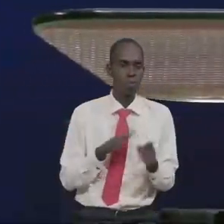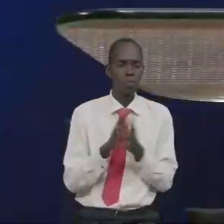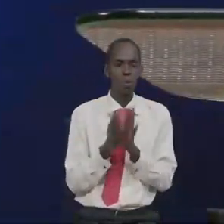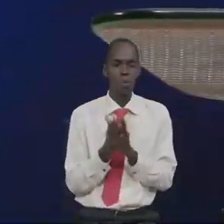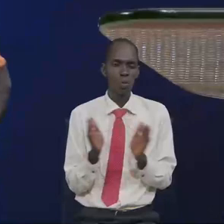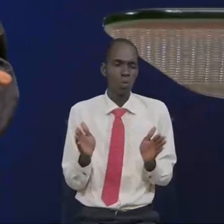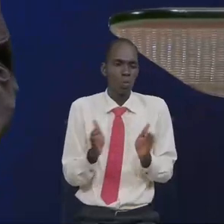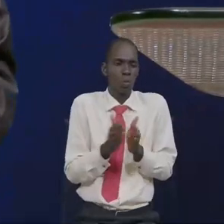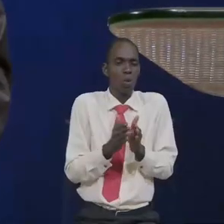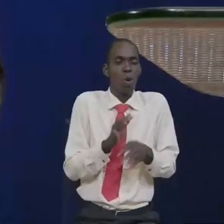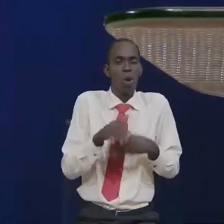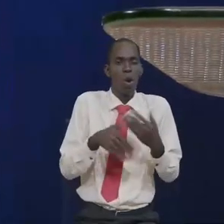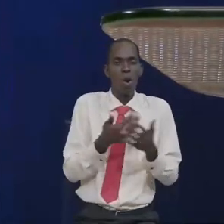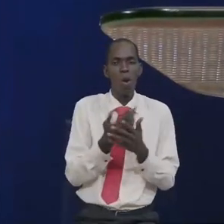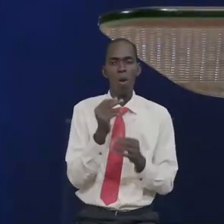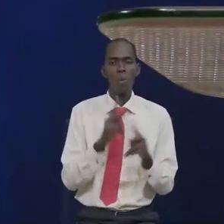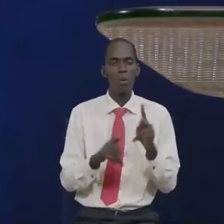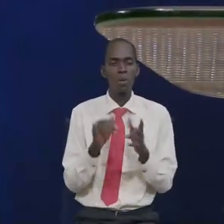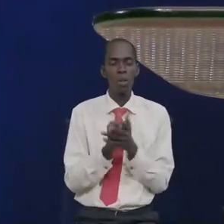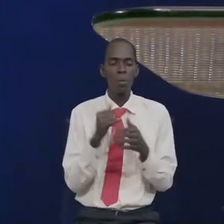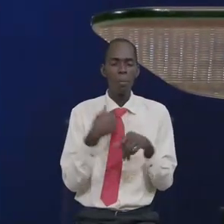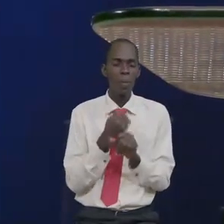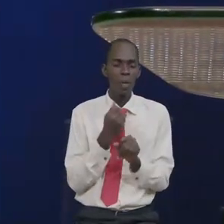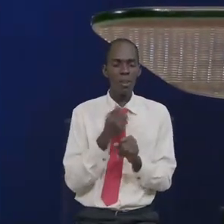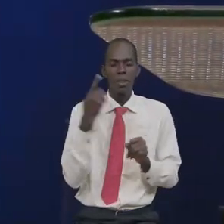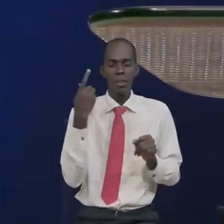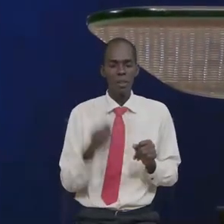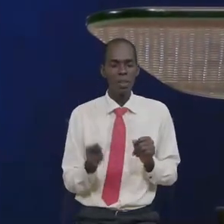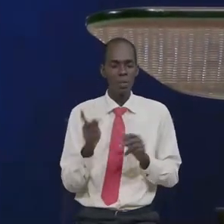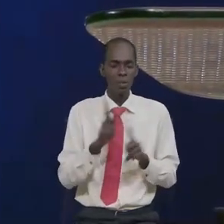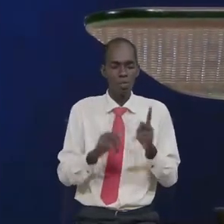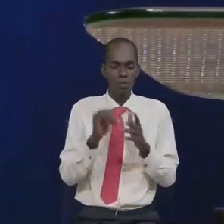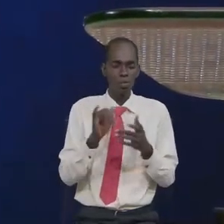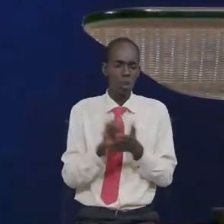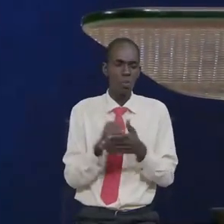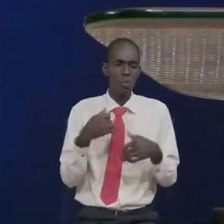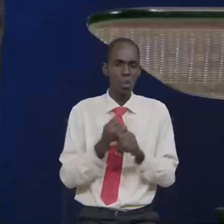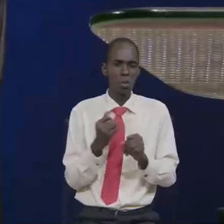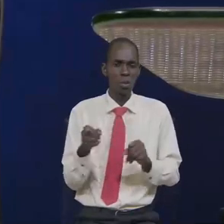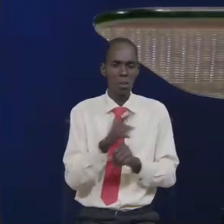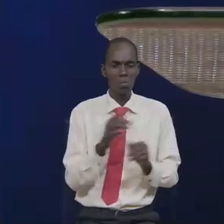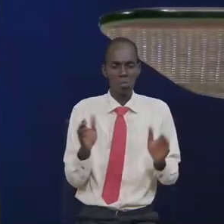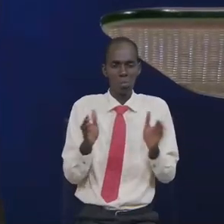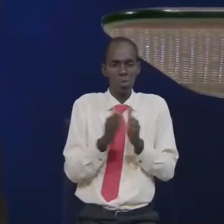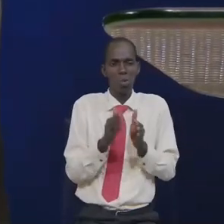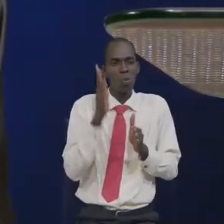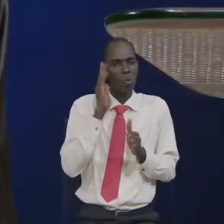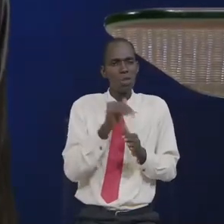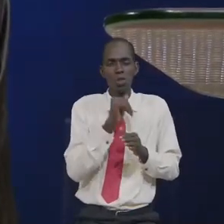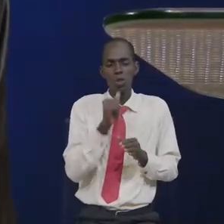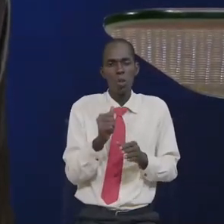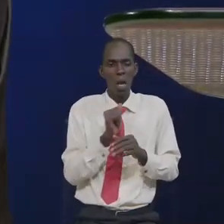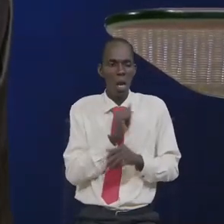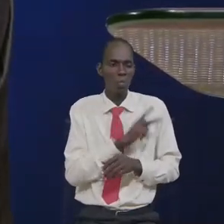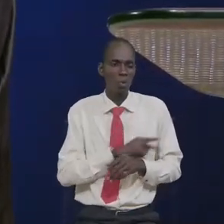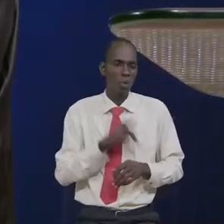gens-là qui font abonder l'iniquité ne vont pas apprécier, vous aimer, parce que vous ne faites pas partie